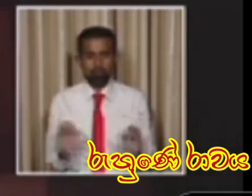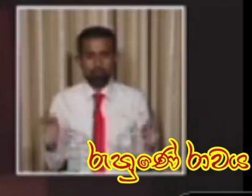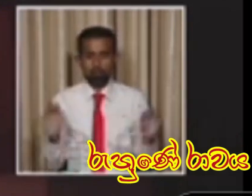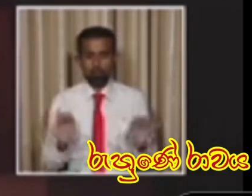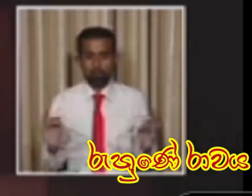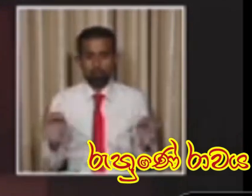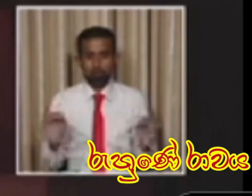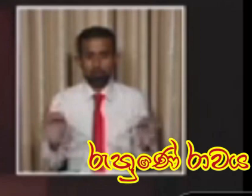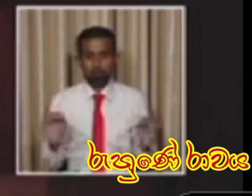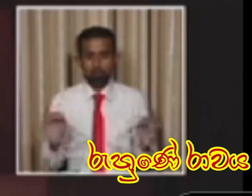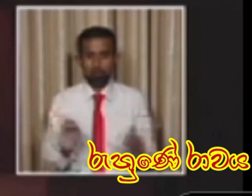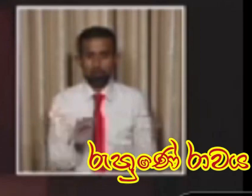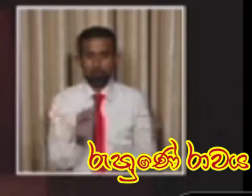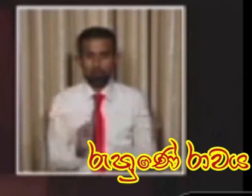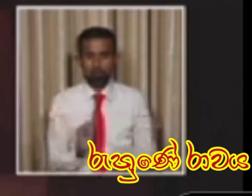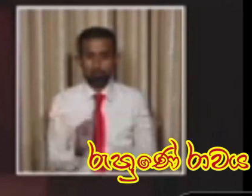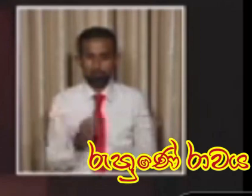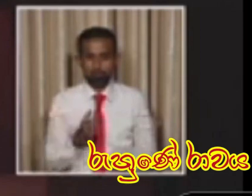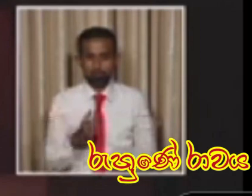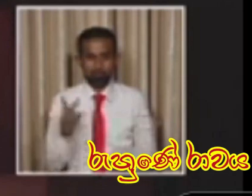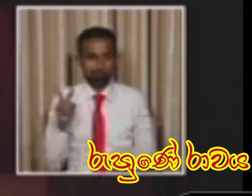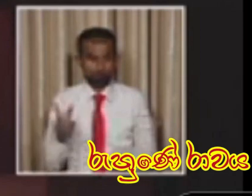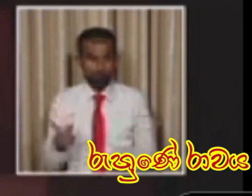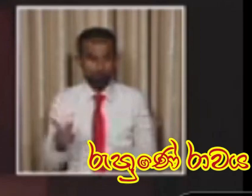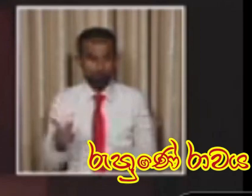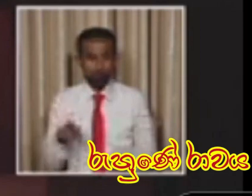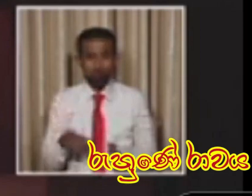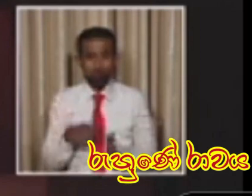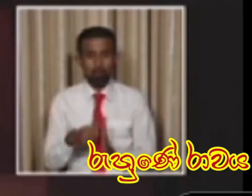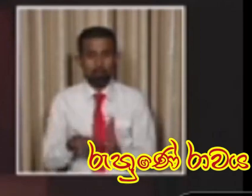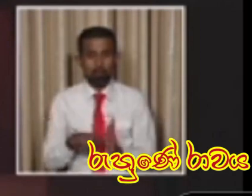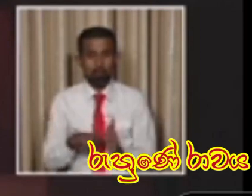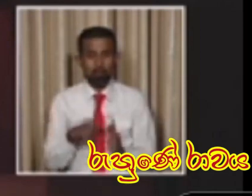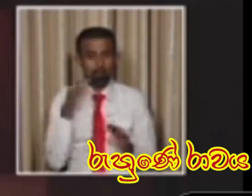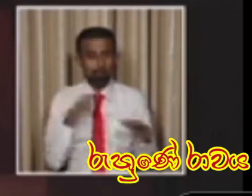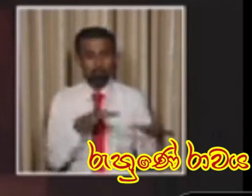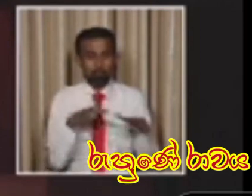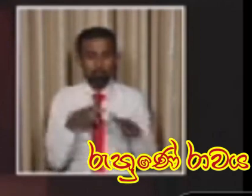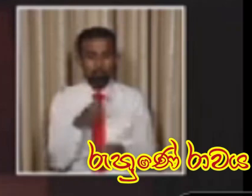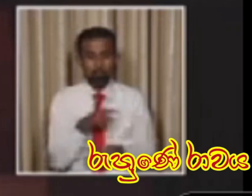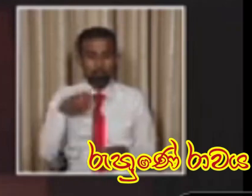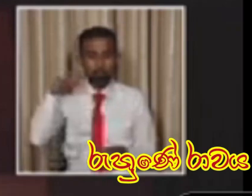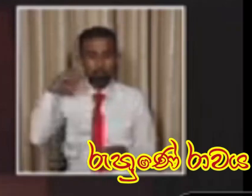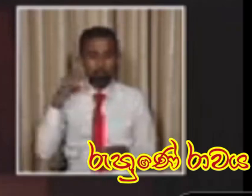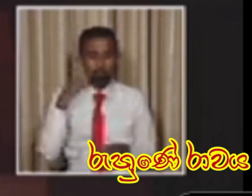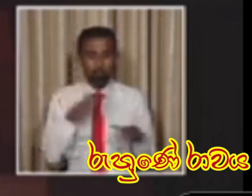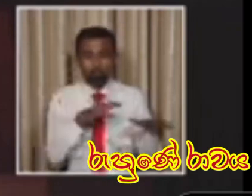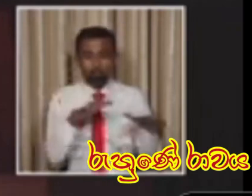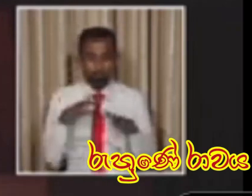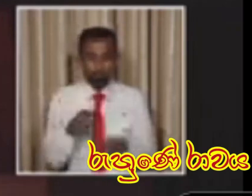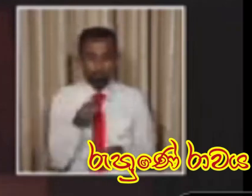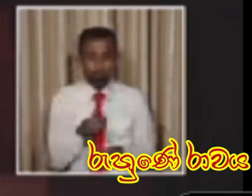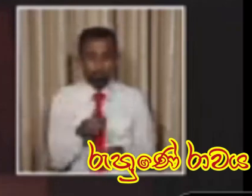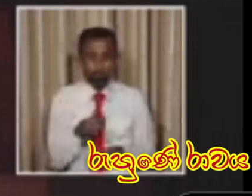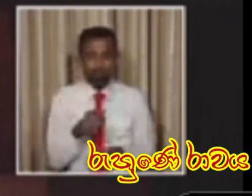දෙයක් නැහැ. හැබැයි අපි විශ්වාස කරනවා මේ රටේ පාරිභෝගිකයාට, විදුලි පාරිභෝගිකයාට